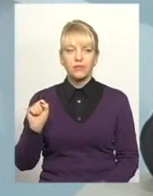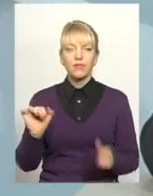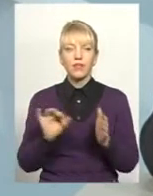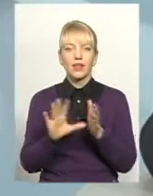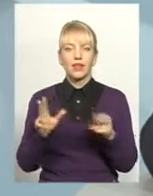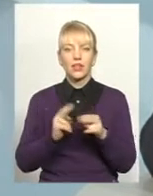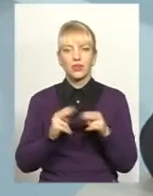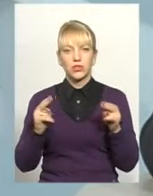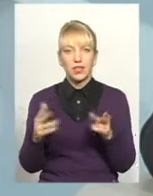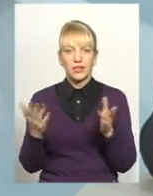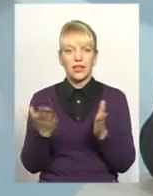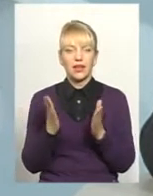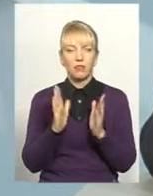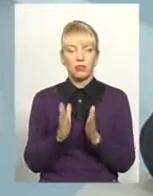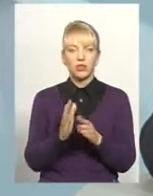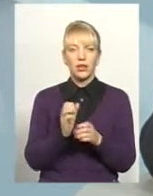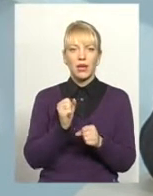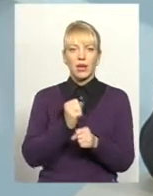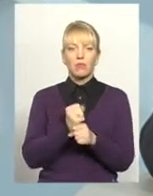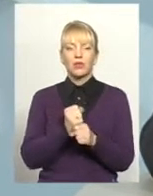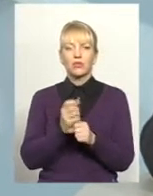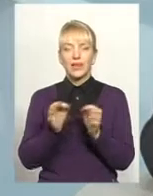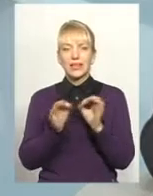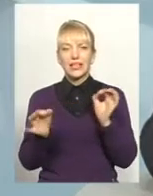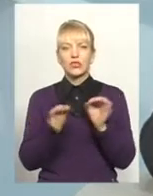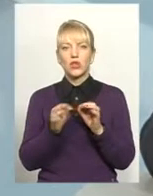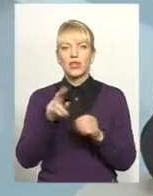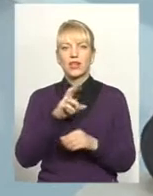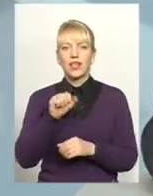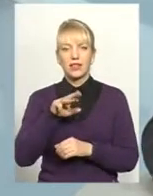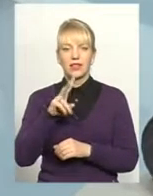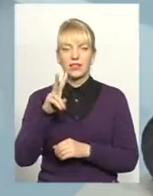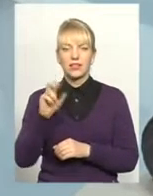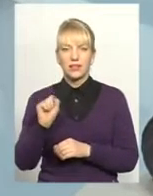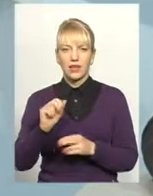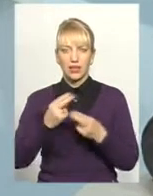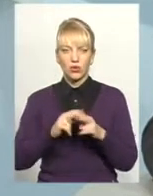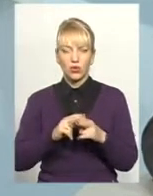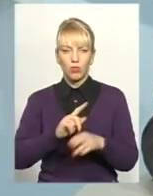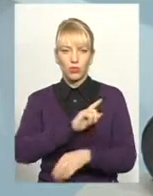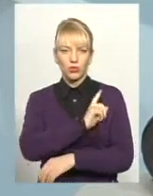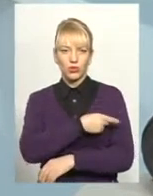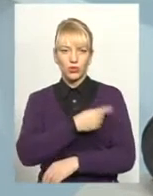електростанції, яка має працювати на соломі. По датській технології, значить, потужності 45 МВт.